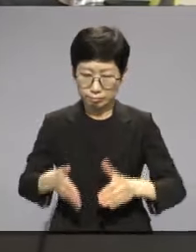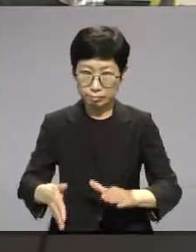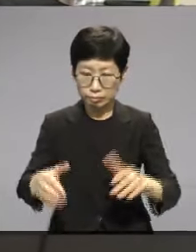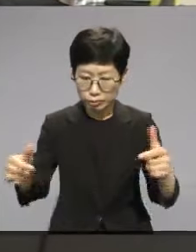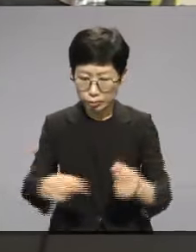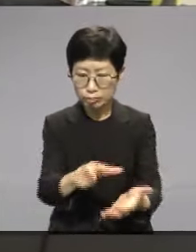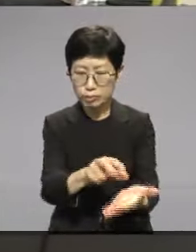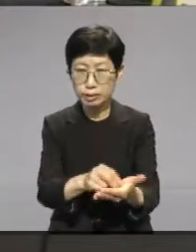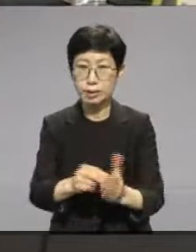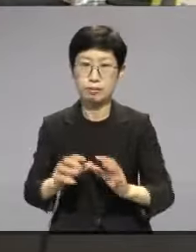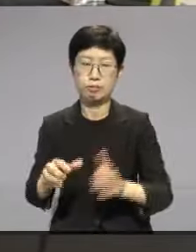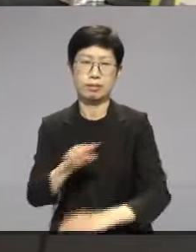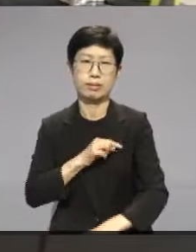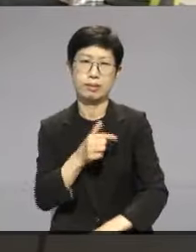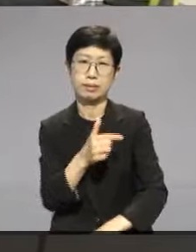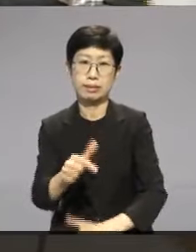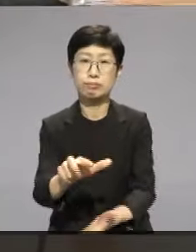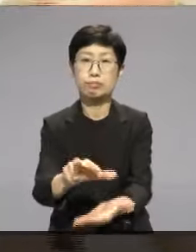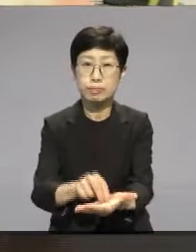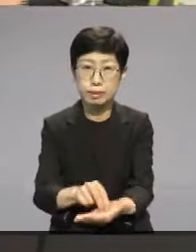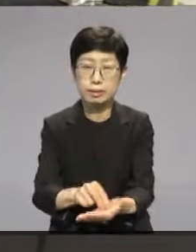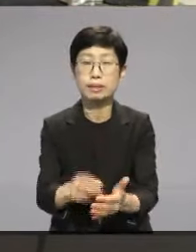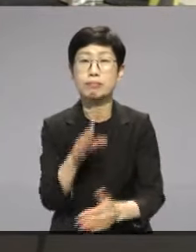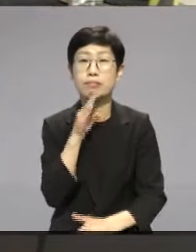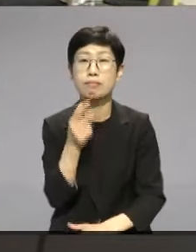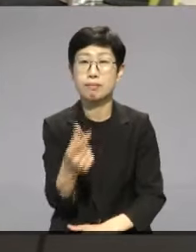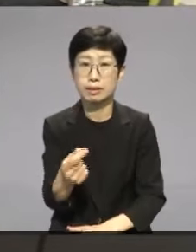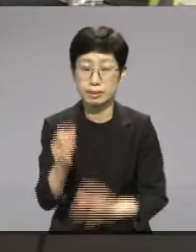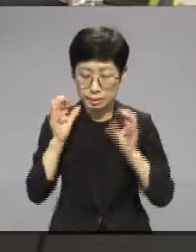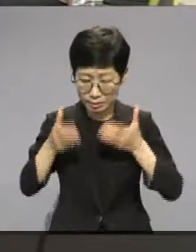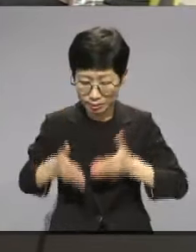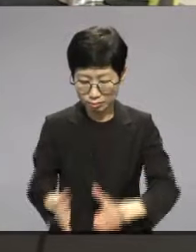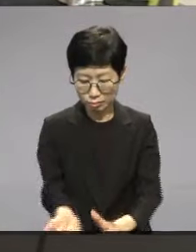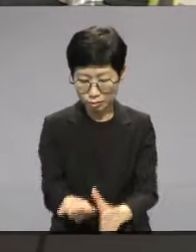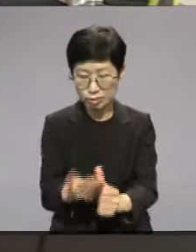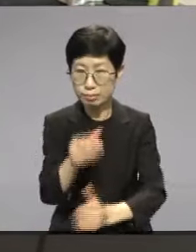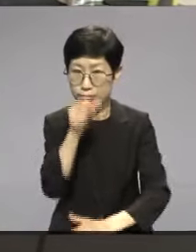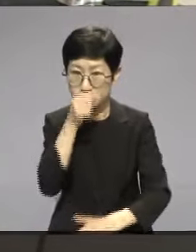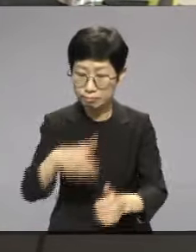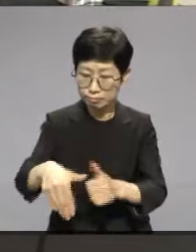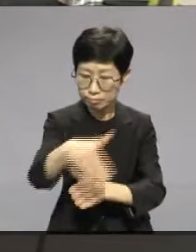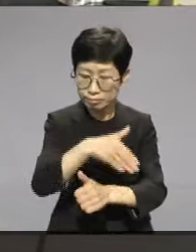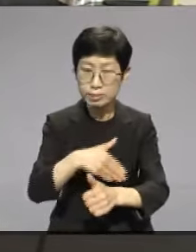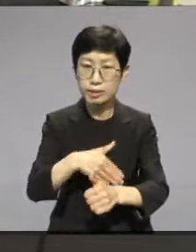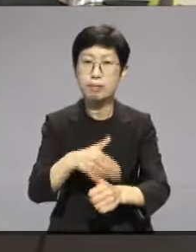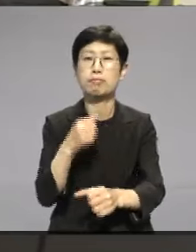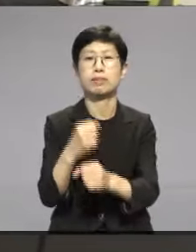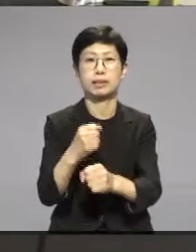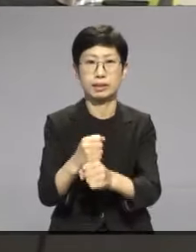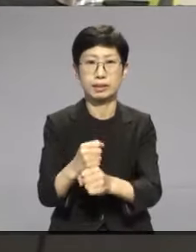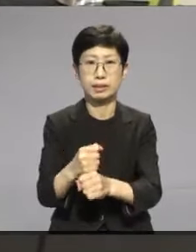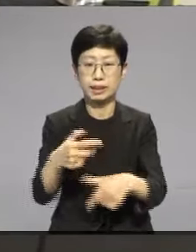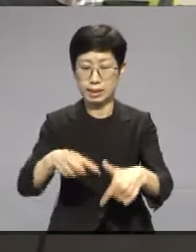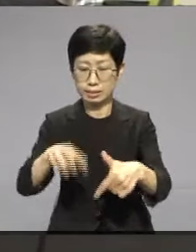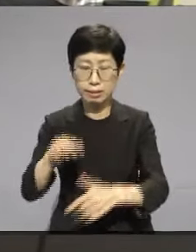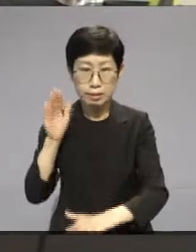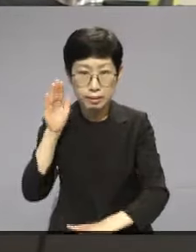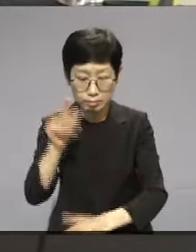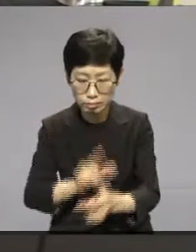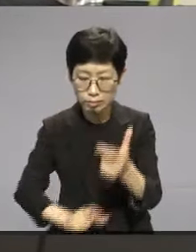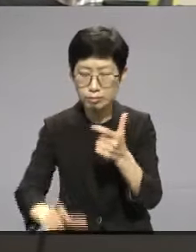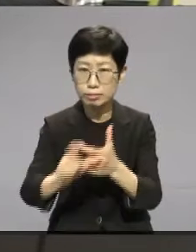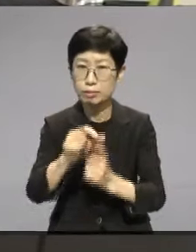문제가 국가의 가장 큰 현안이 된 요즘, 아이를 낳고 키우기 좋은 시스템을 구축한 인천으로 한 걸음 더